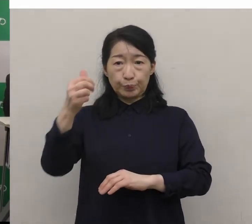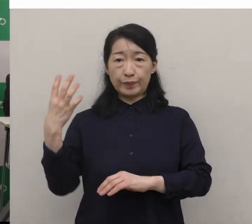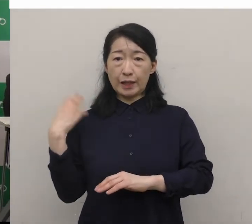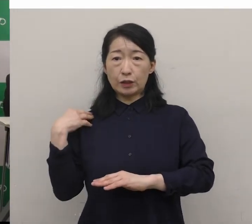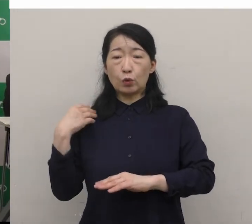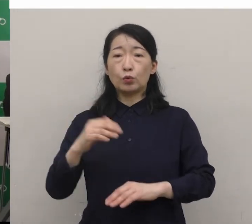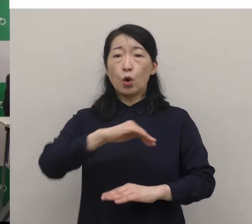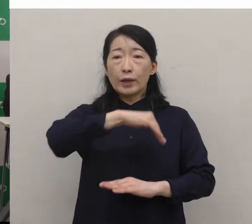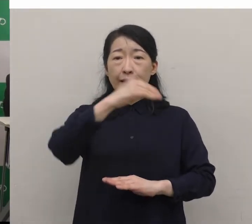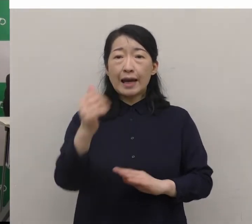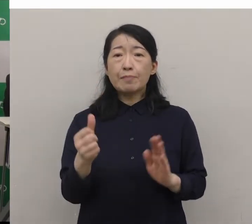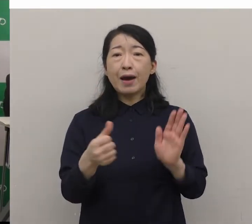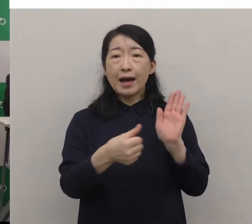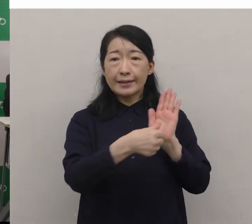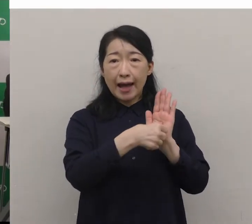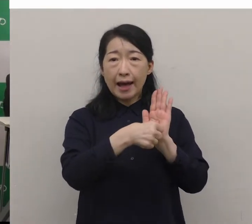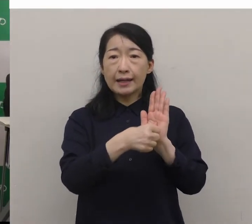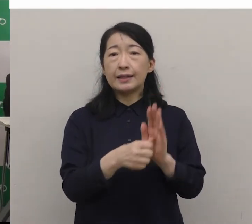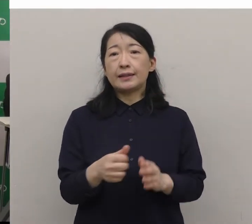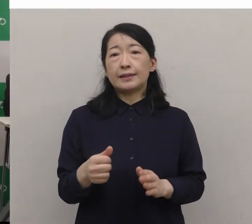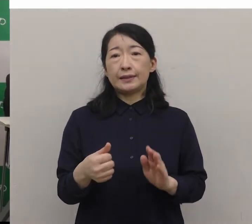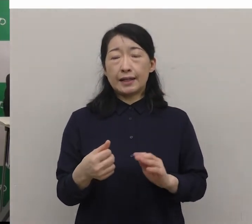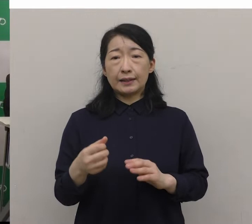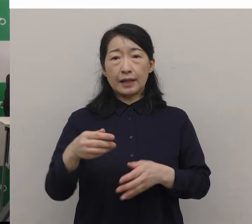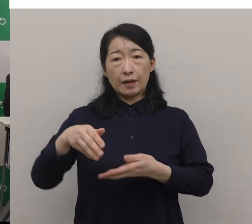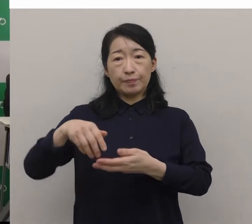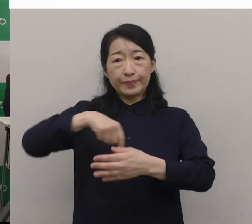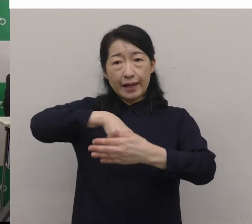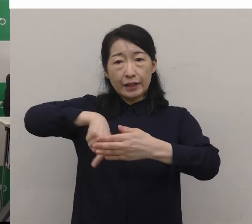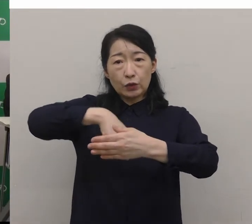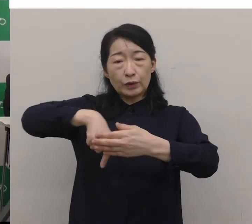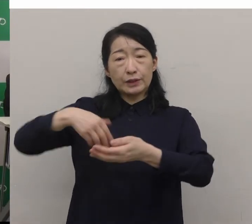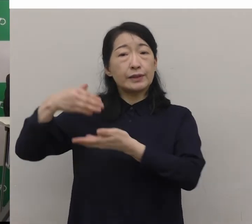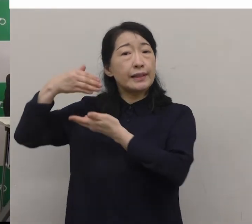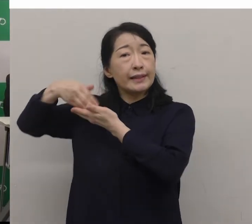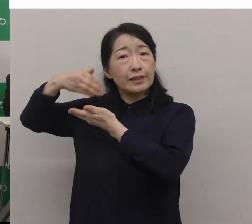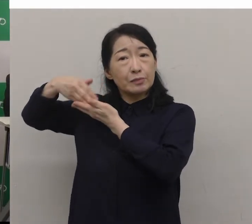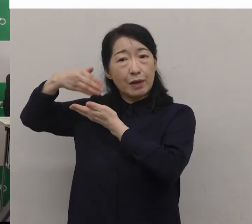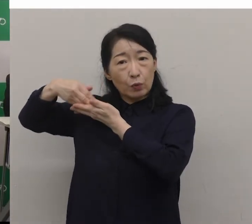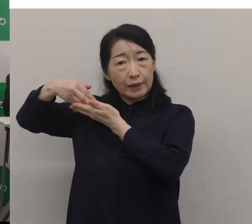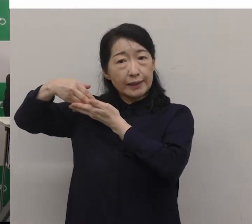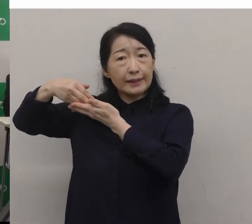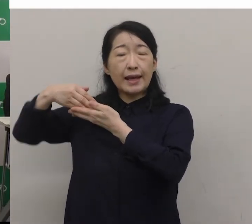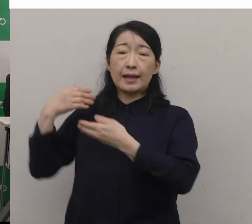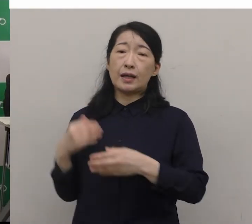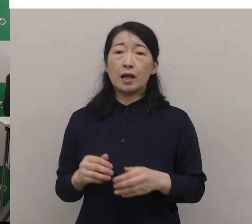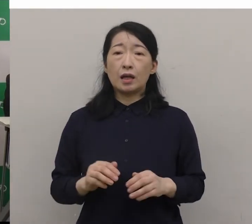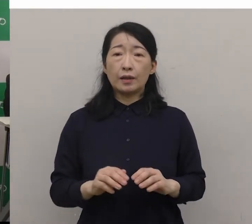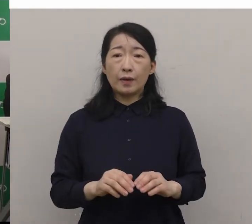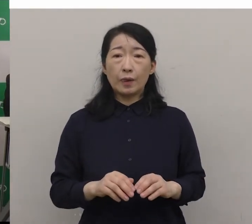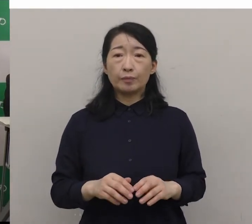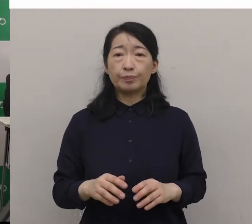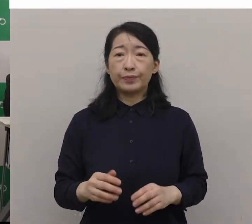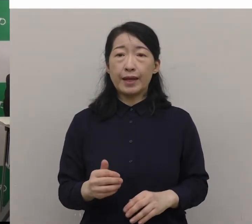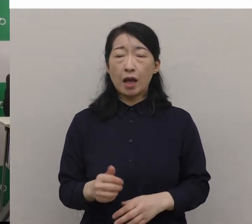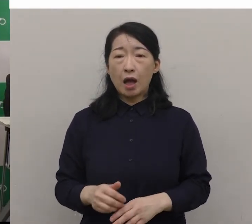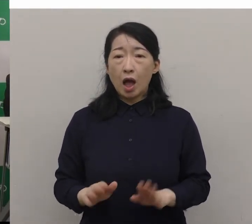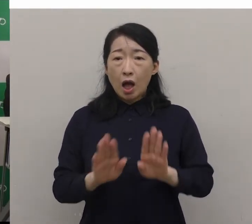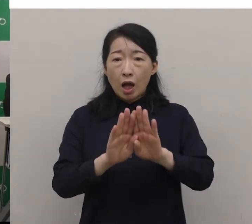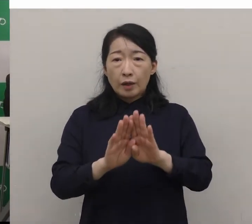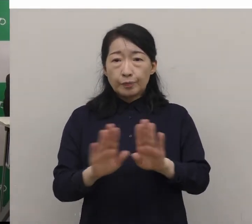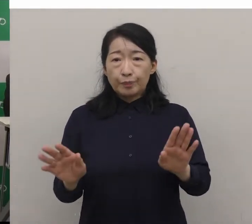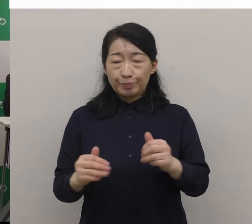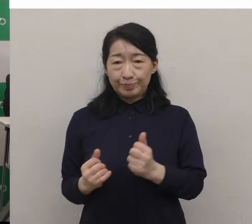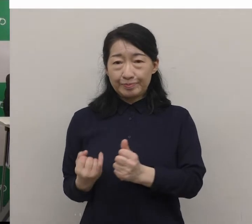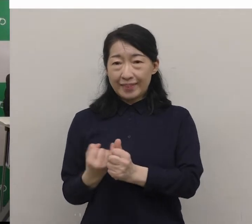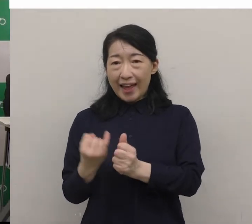ております山名清隆さんからイベントの概要について説明を受けまして愛妻の聖地として有名